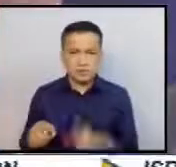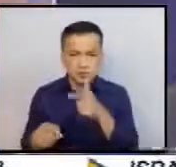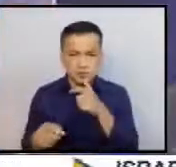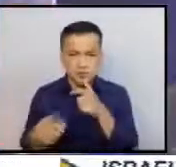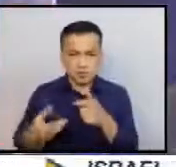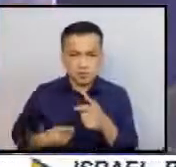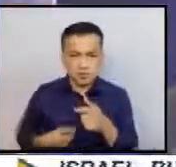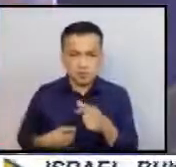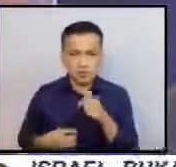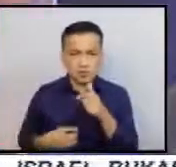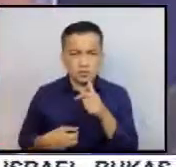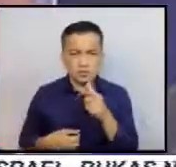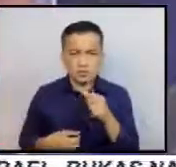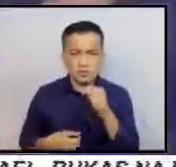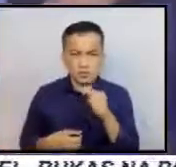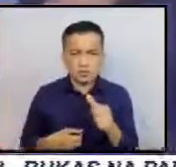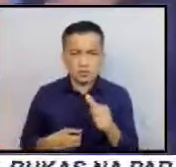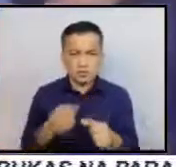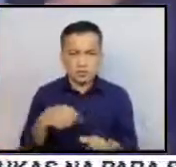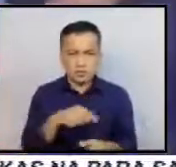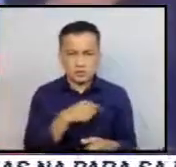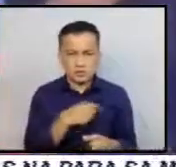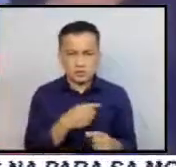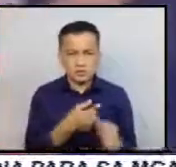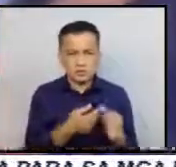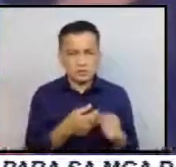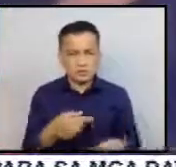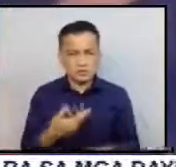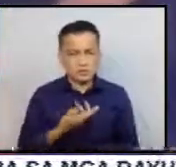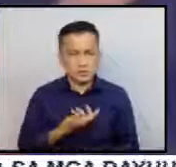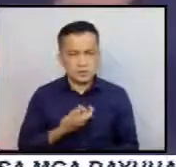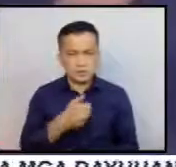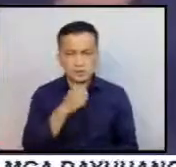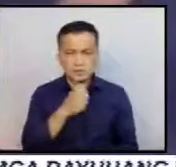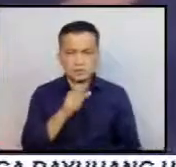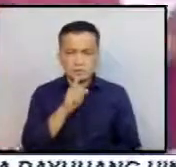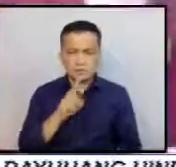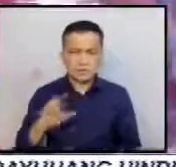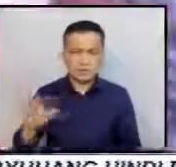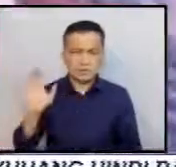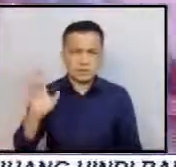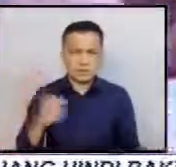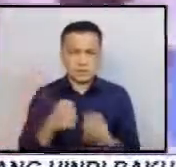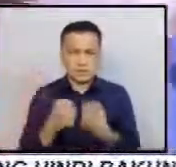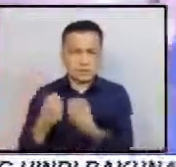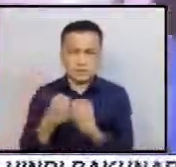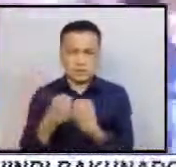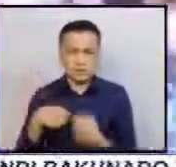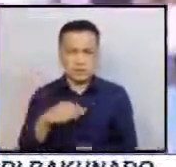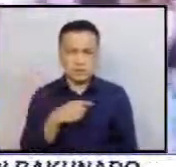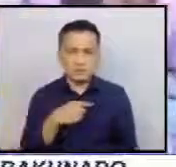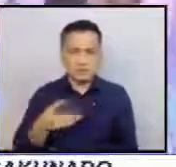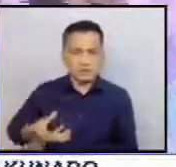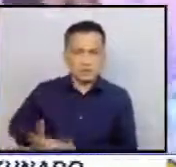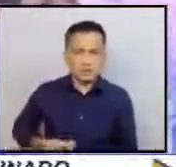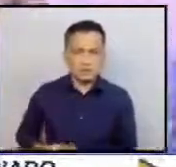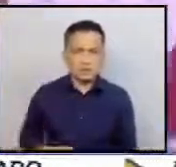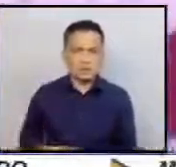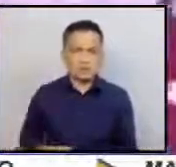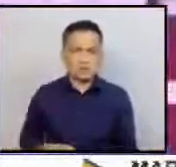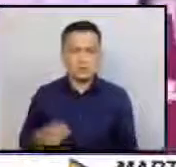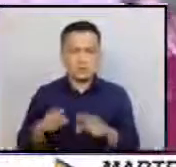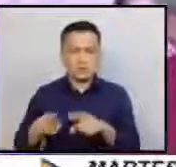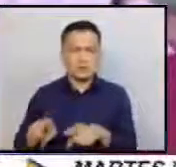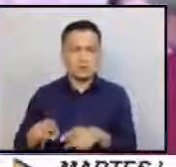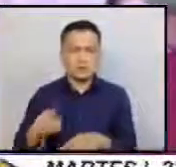hindi? Kami ba ipagmamalaki namin? Ilang kami nangangako, lumalaban kami sa katiwalian. Kasabay nito ang kanyang running mate na si Senate